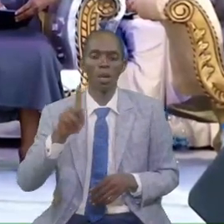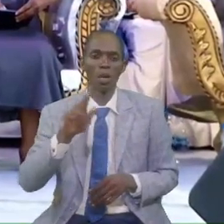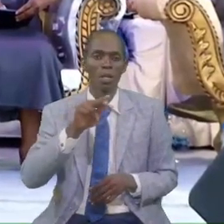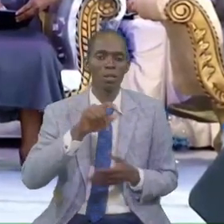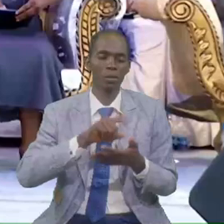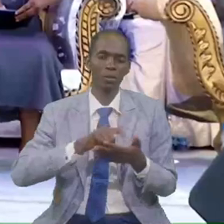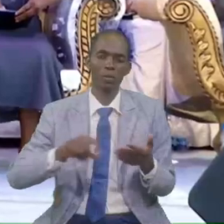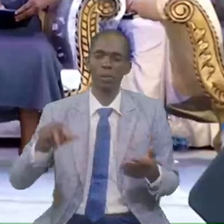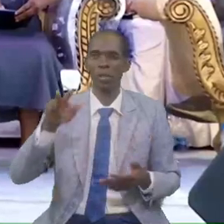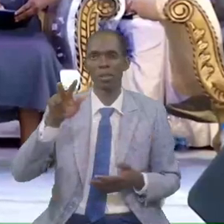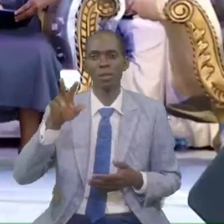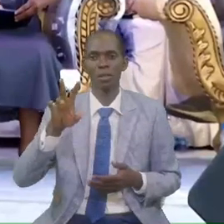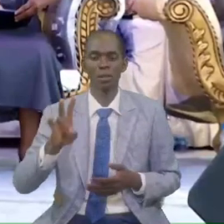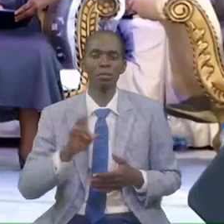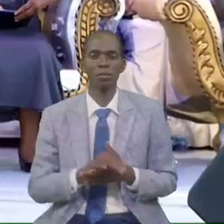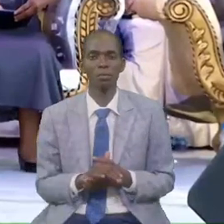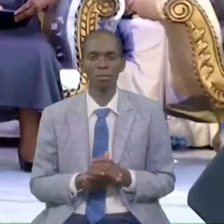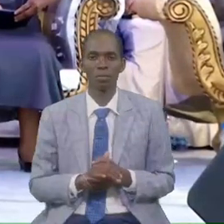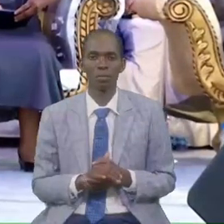Marc 13,